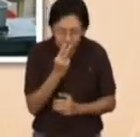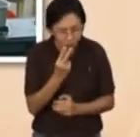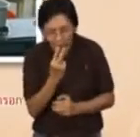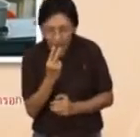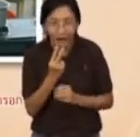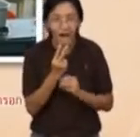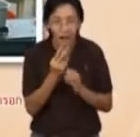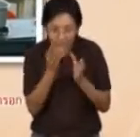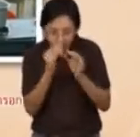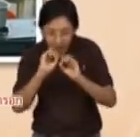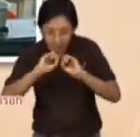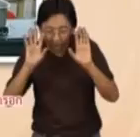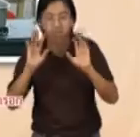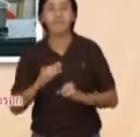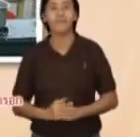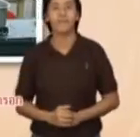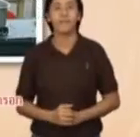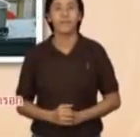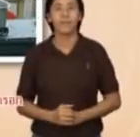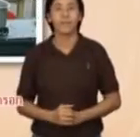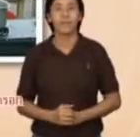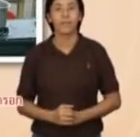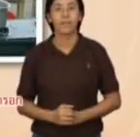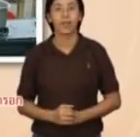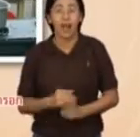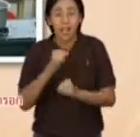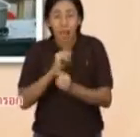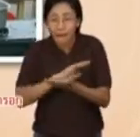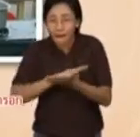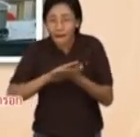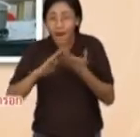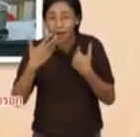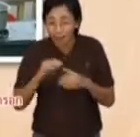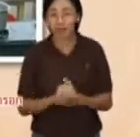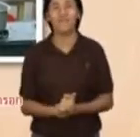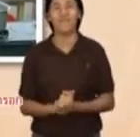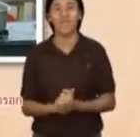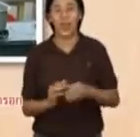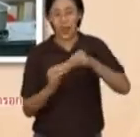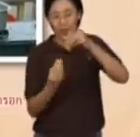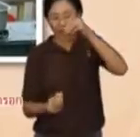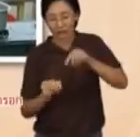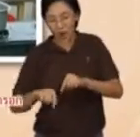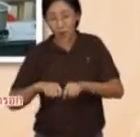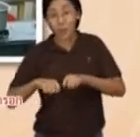ม ไม่เห็นชัด เนี่ยนะฮะเราใช้ไส้ที่ล้างสะอาดแล้วก็ผูกด้านหนึ่งก่อนนะ